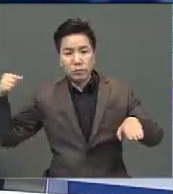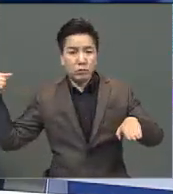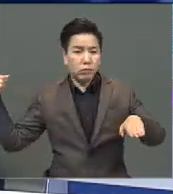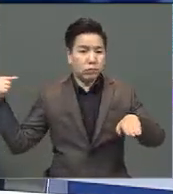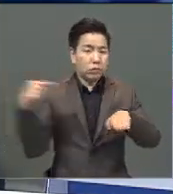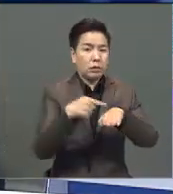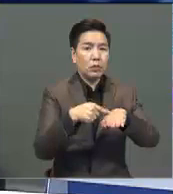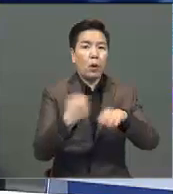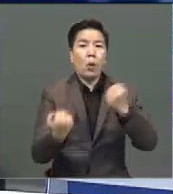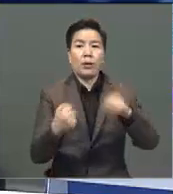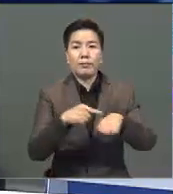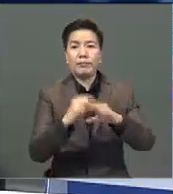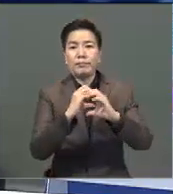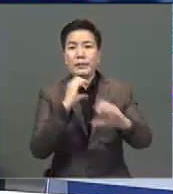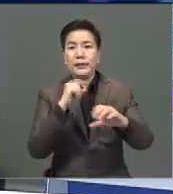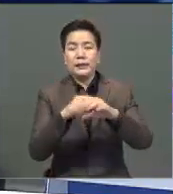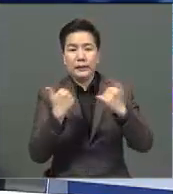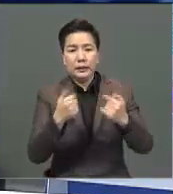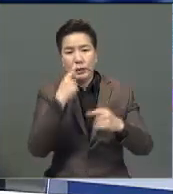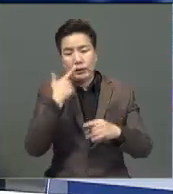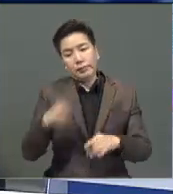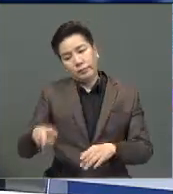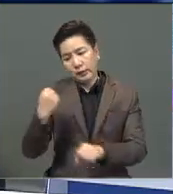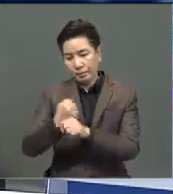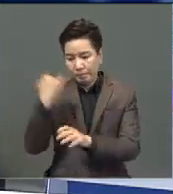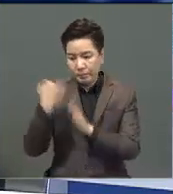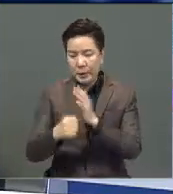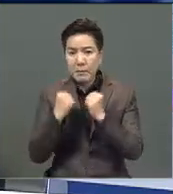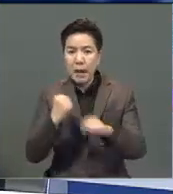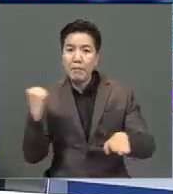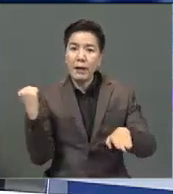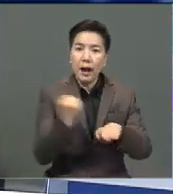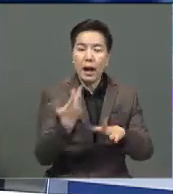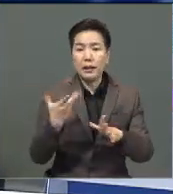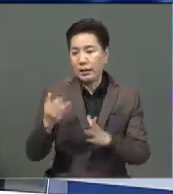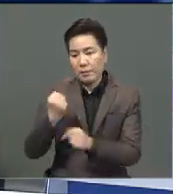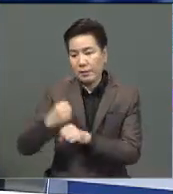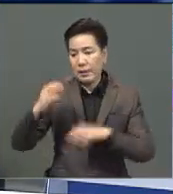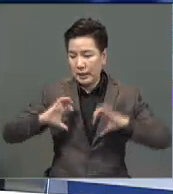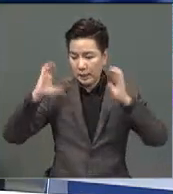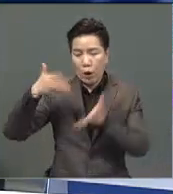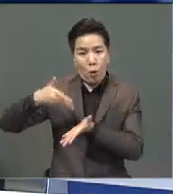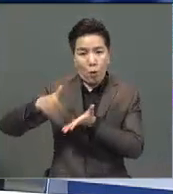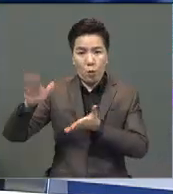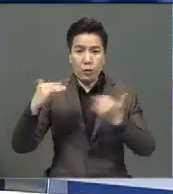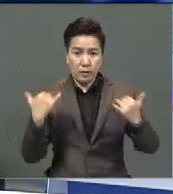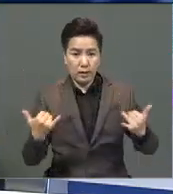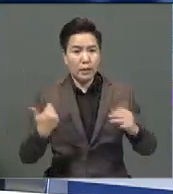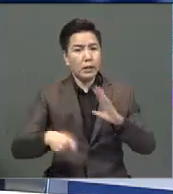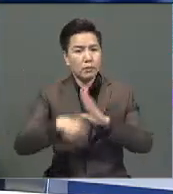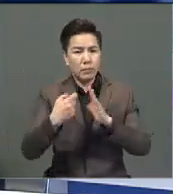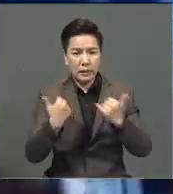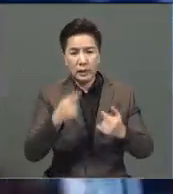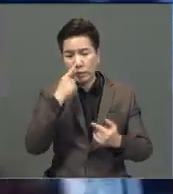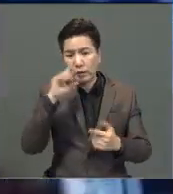สุนเนี่ยพลาดไปโดนรถบัสเบื้องต้นก็ถูกตั้งข้อหาพยายามฆ่าแล้วก็สั่งปลดออกจากราชการไว้แล้วค่ะเหตุการณ์